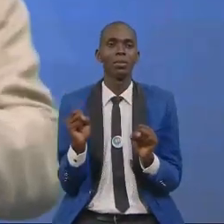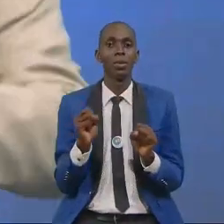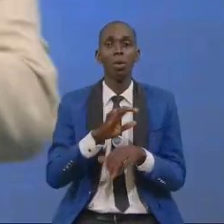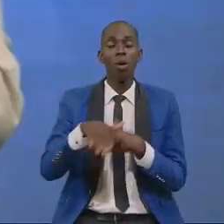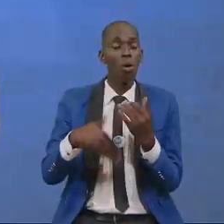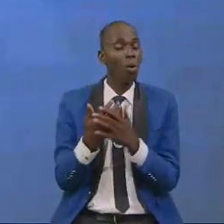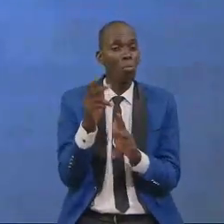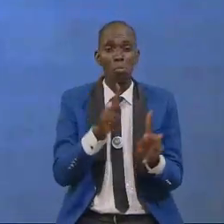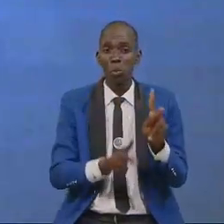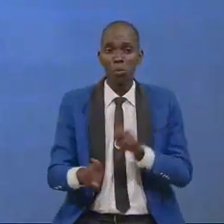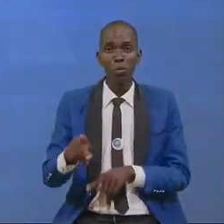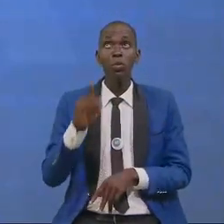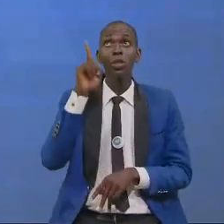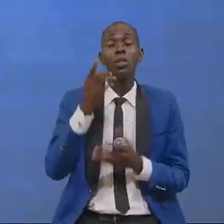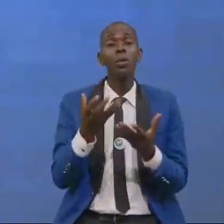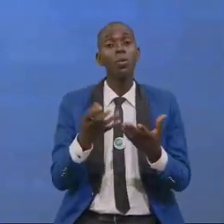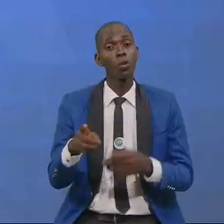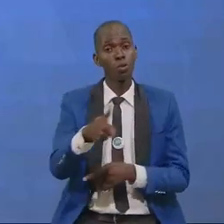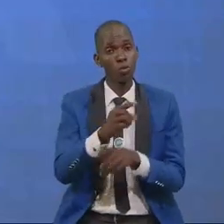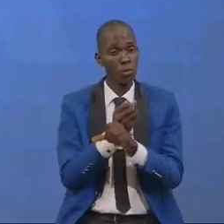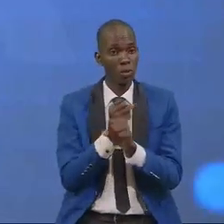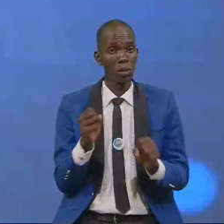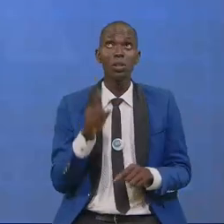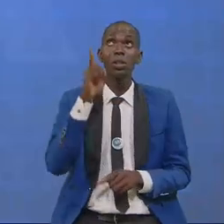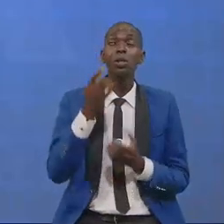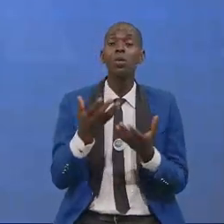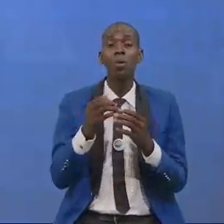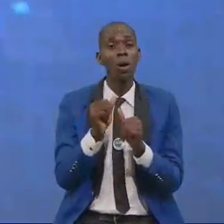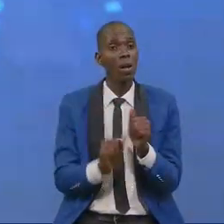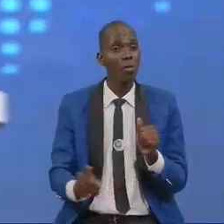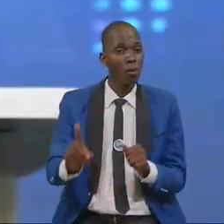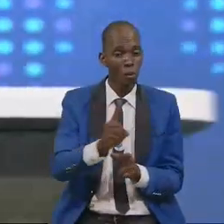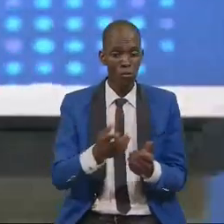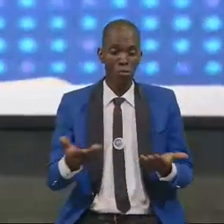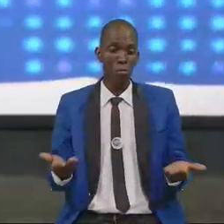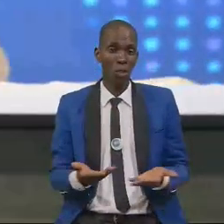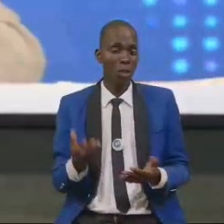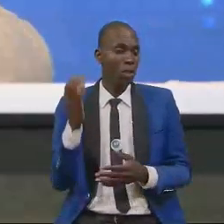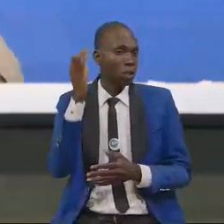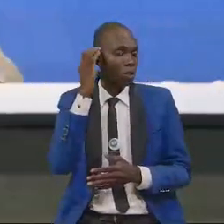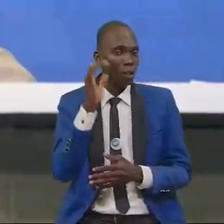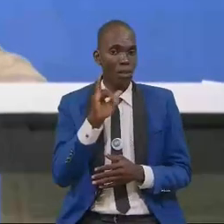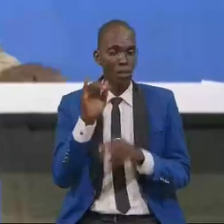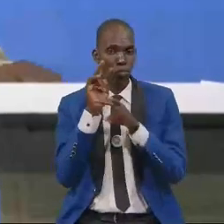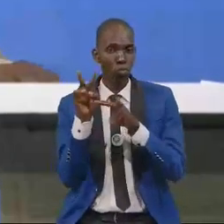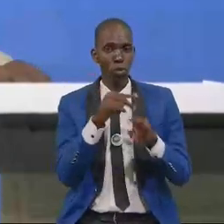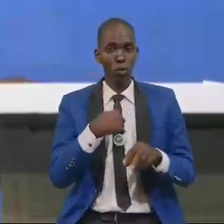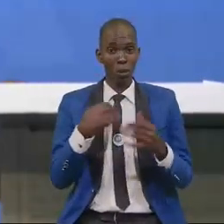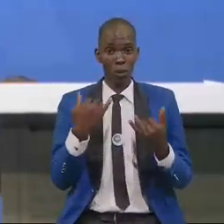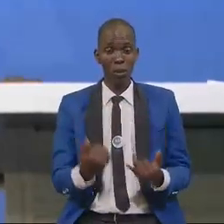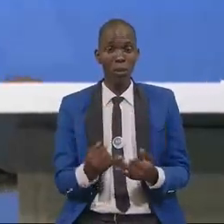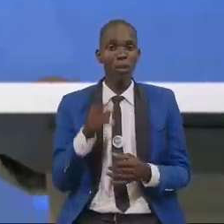les hommes il veut que tu sois sauvé il veut que chacun tous ceux qui écoutent la parole aujourd'hui ce soir